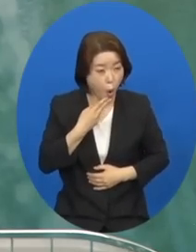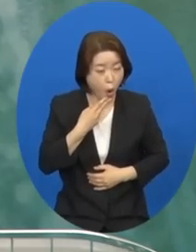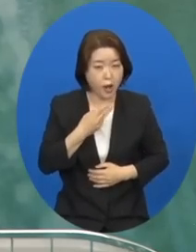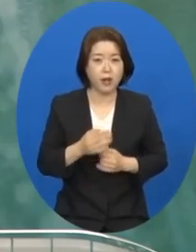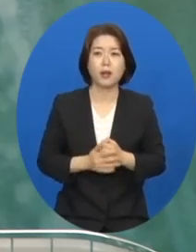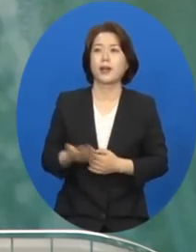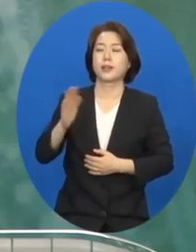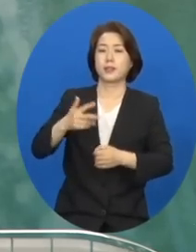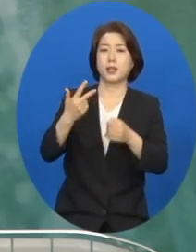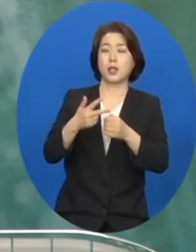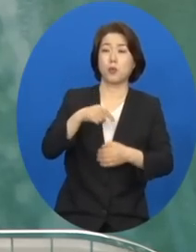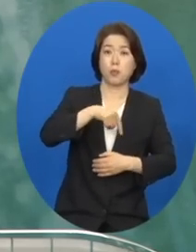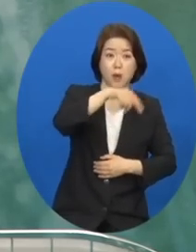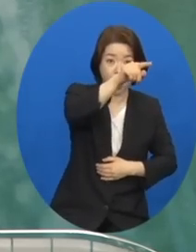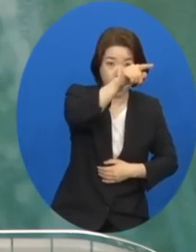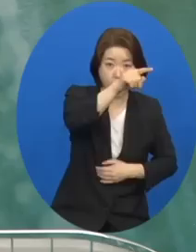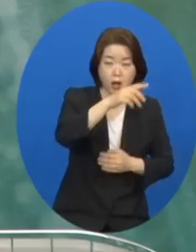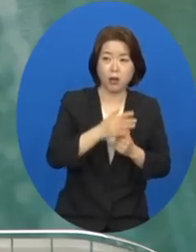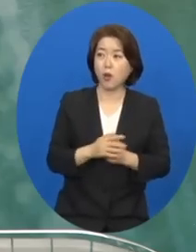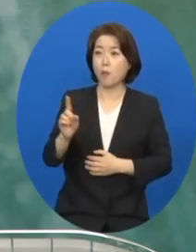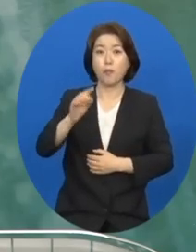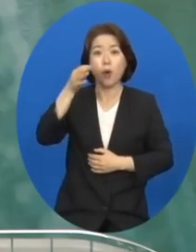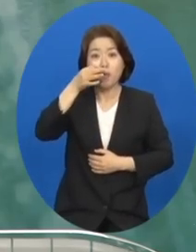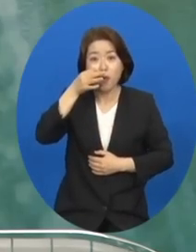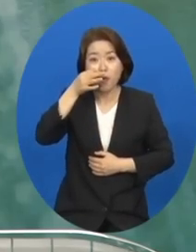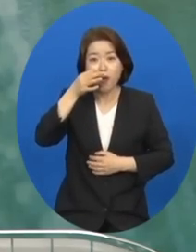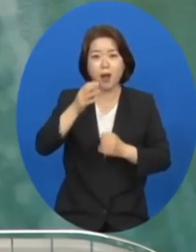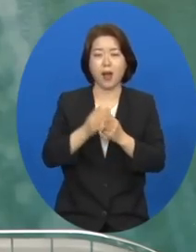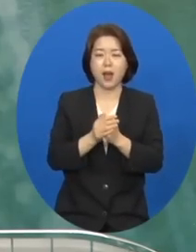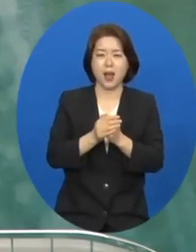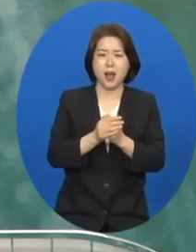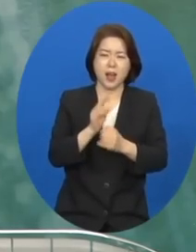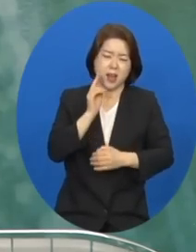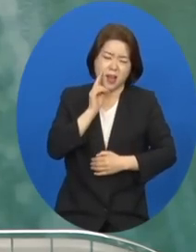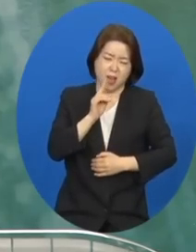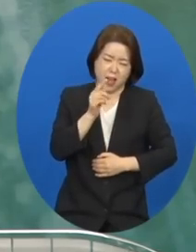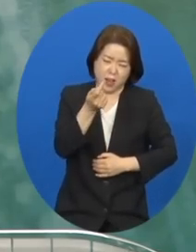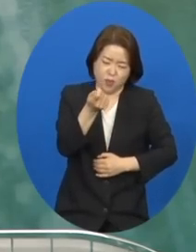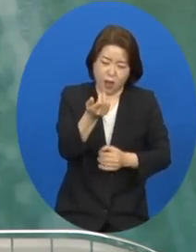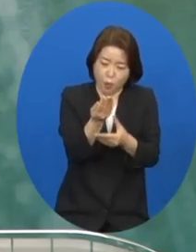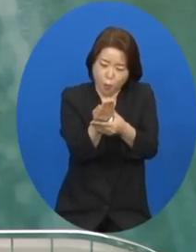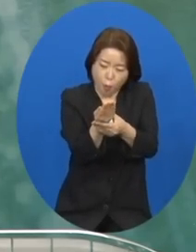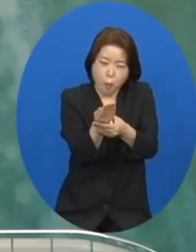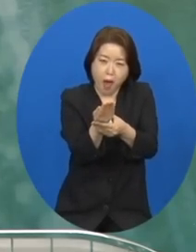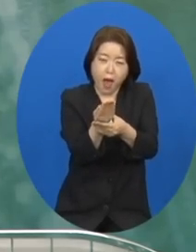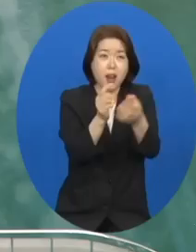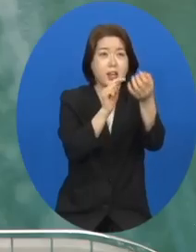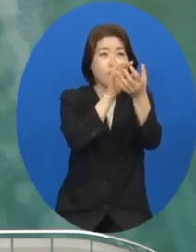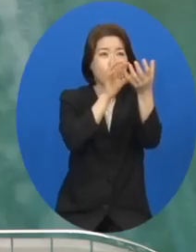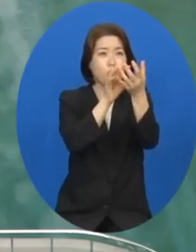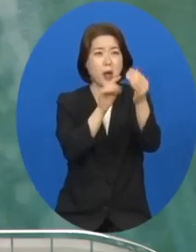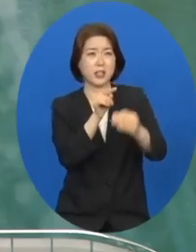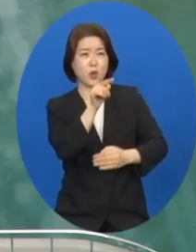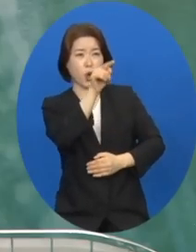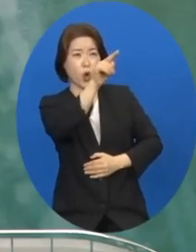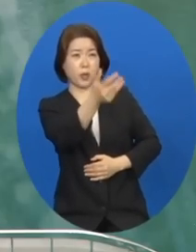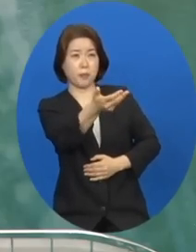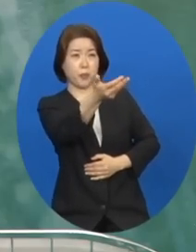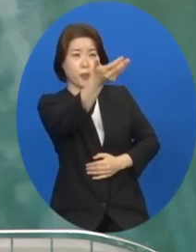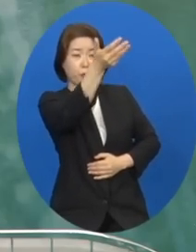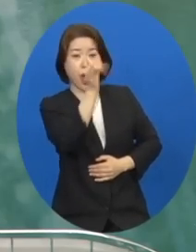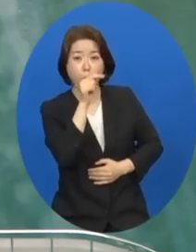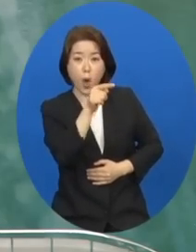근데 7번째 갔더니 뭐가 보여 씁니까 아주 작은 손바닥만한 구름이 저기서 떠오르 덜한